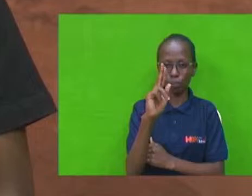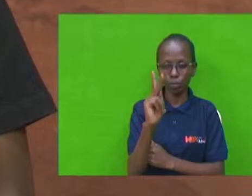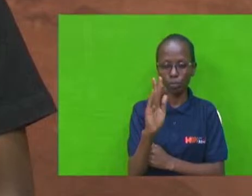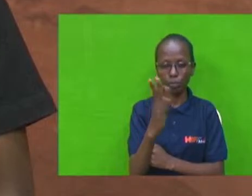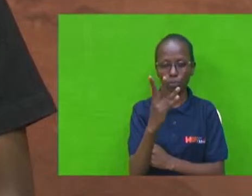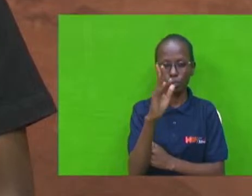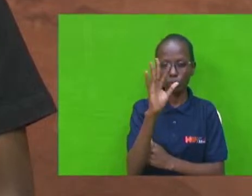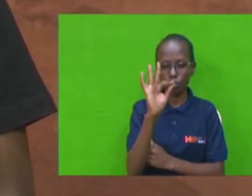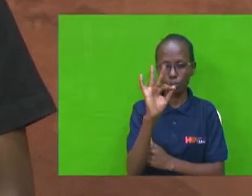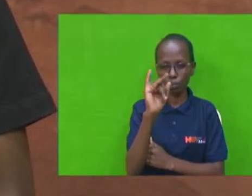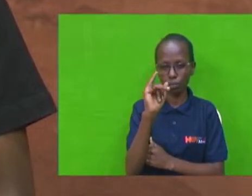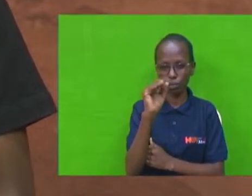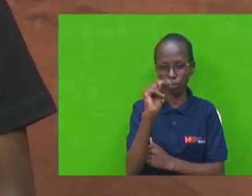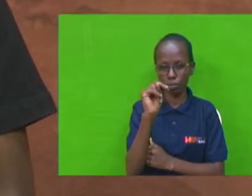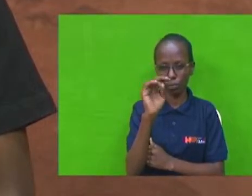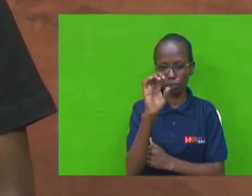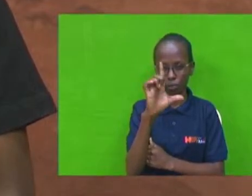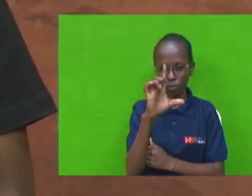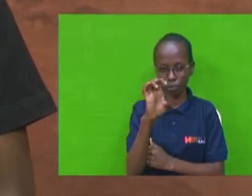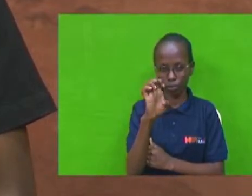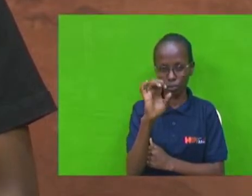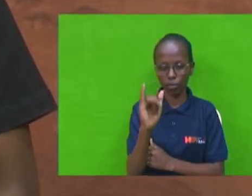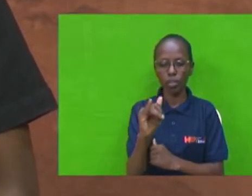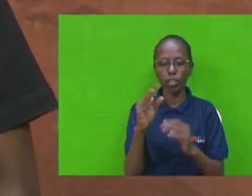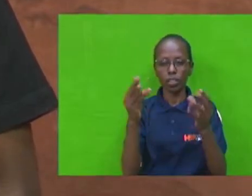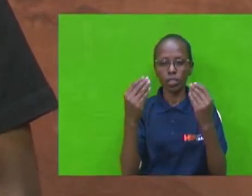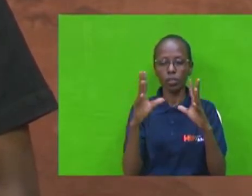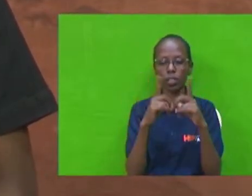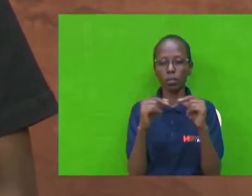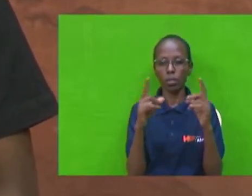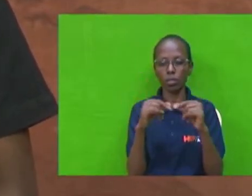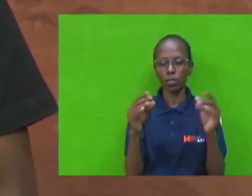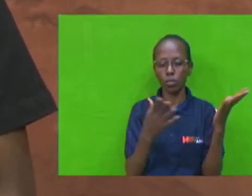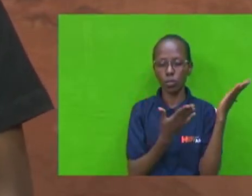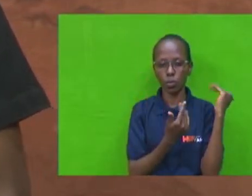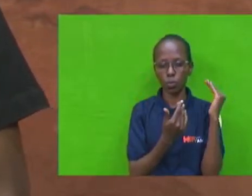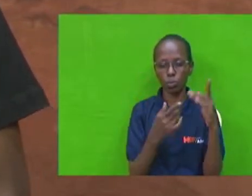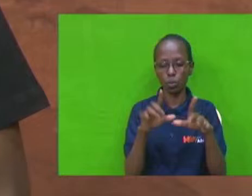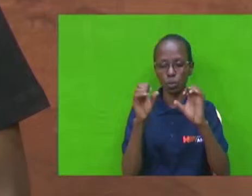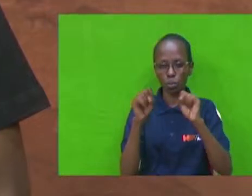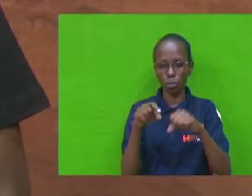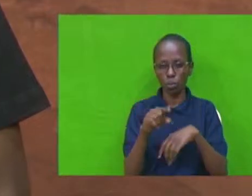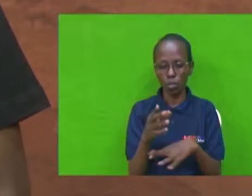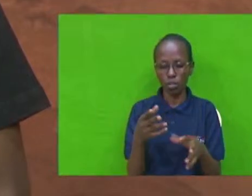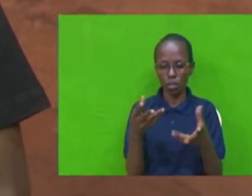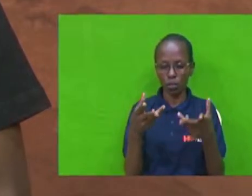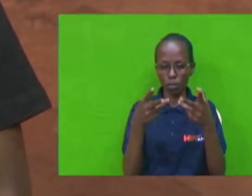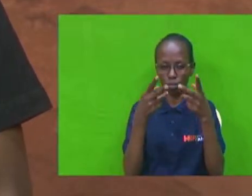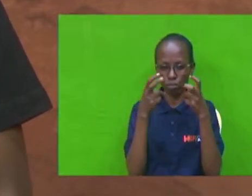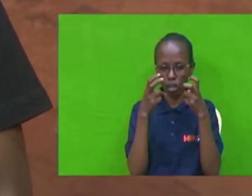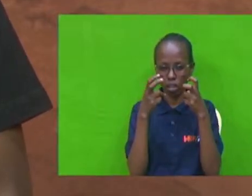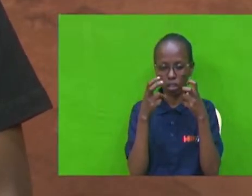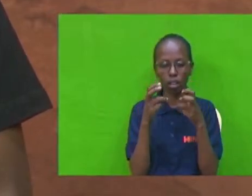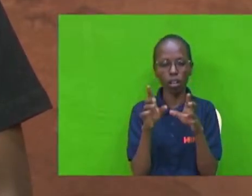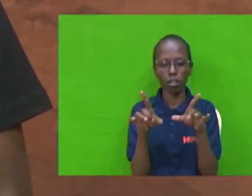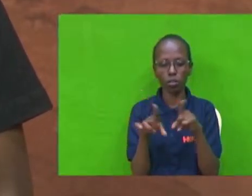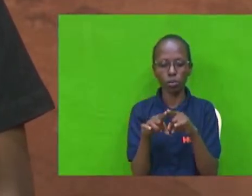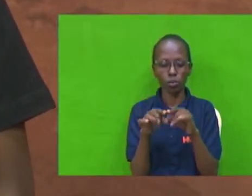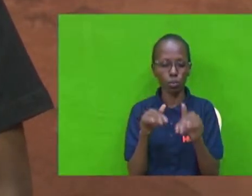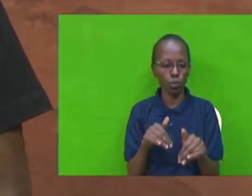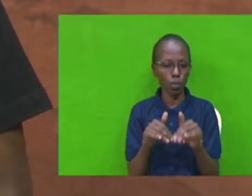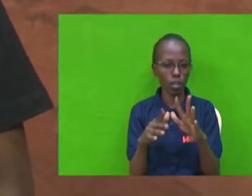wa kipekee, ujumbe wa tumaini kwako mtu wa Mungu. Na kwa hivyo inawezekana umeusikiliza na kufuatilia ujumbe huu na